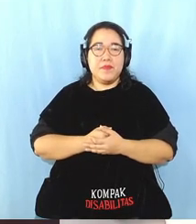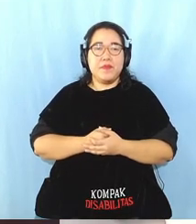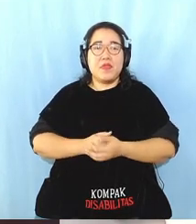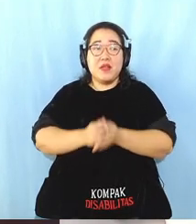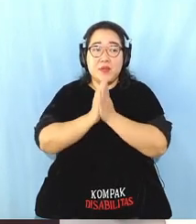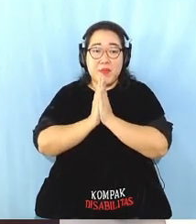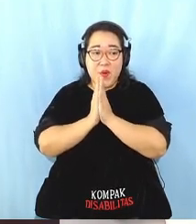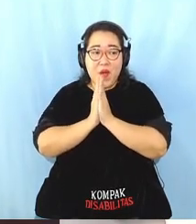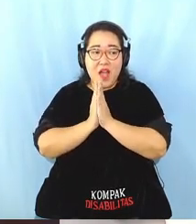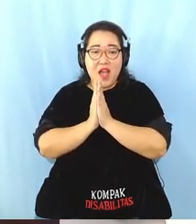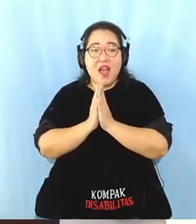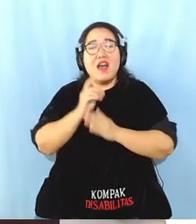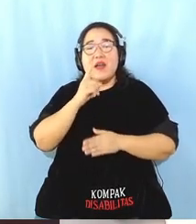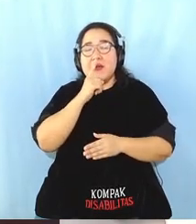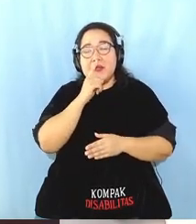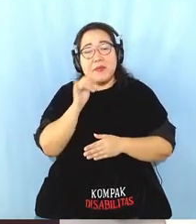Semoga seperti